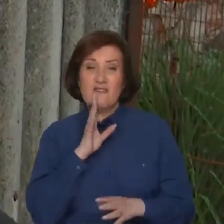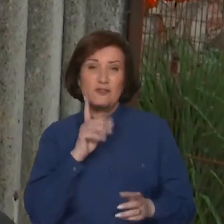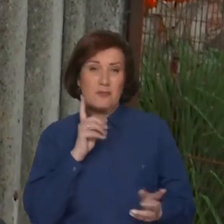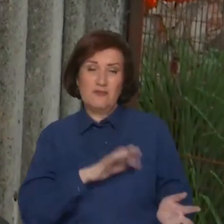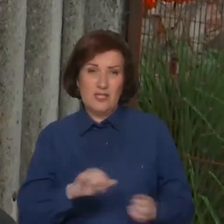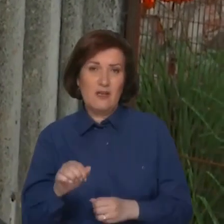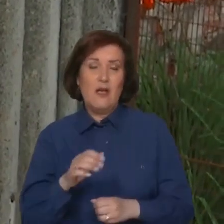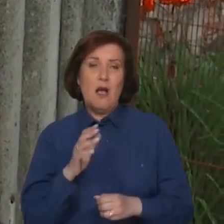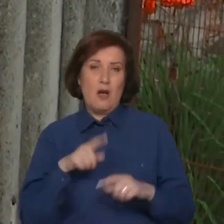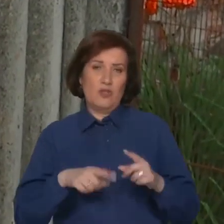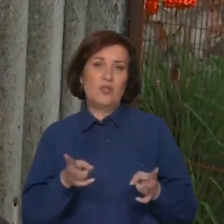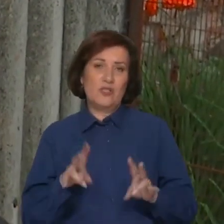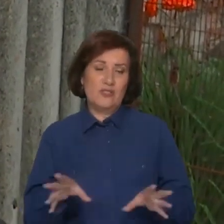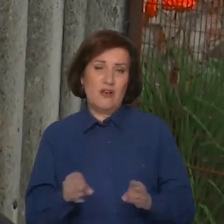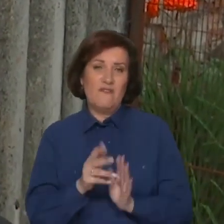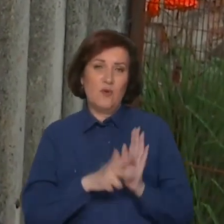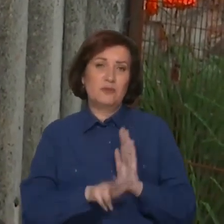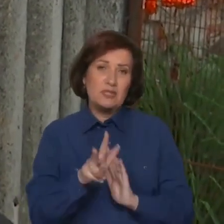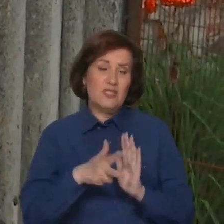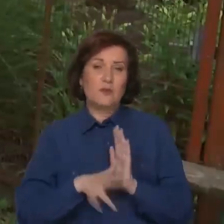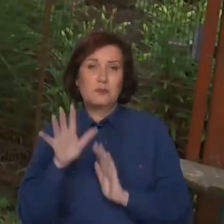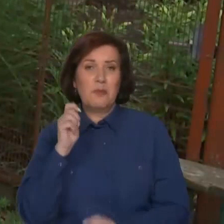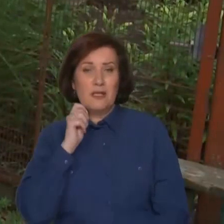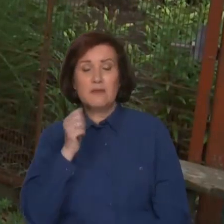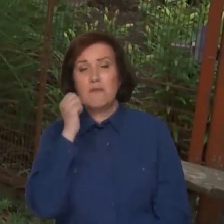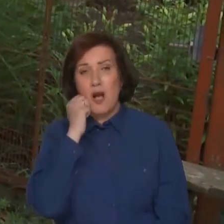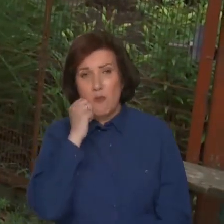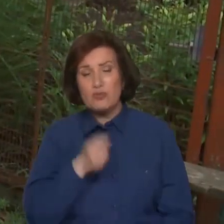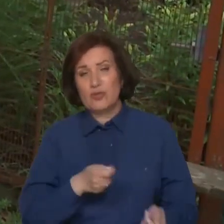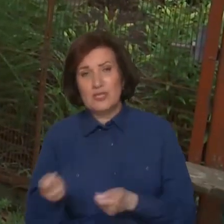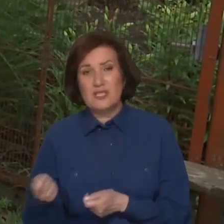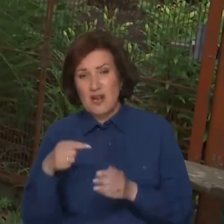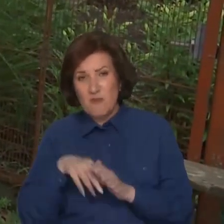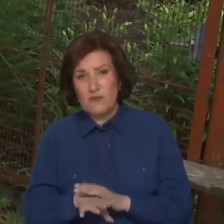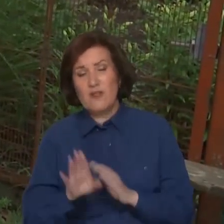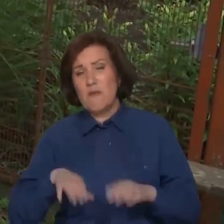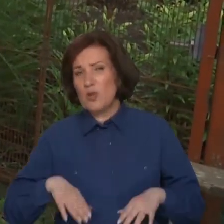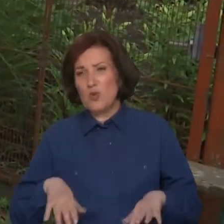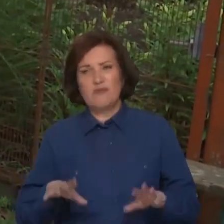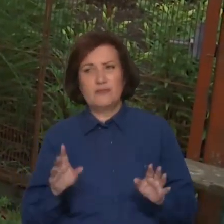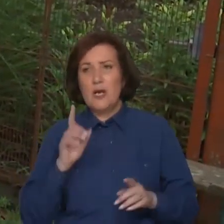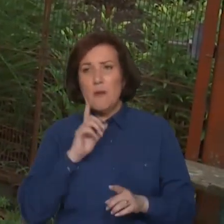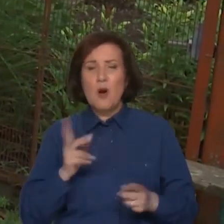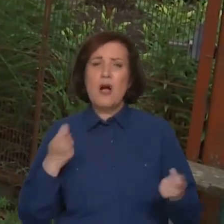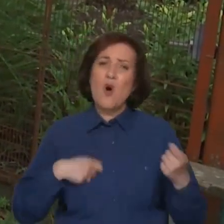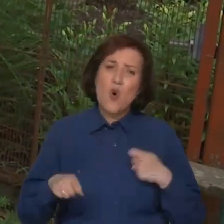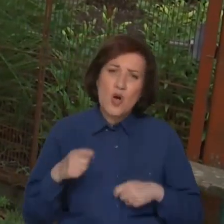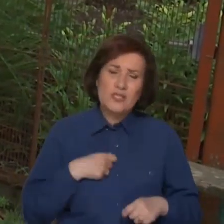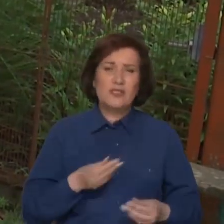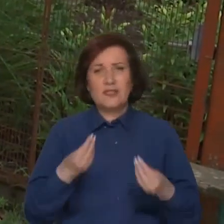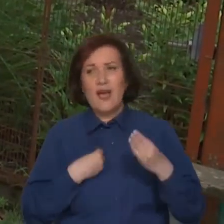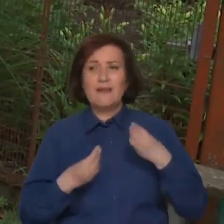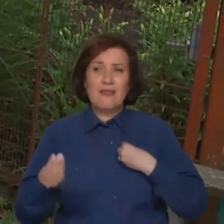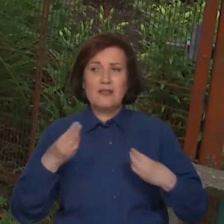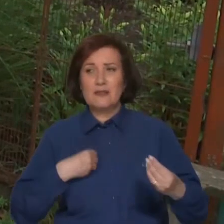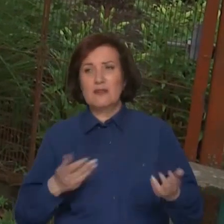вивезли, залишились з родителями. 83-85 років. Бабушку таскали пару разів, а потім... Пока она оденется, дайте мне то, дай